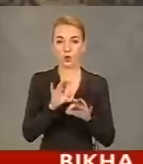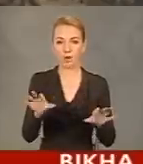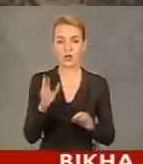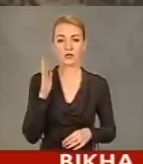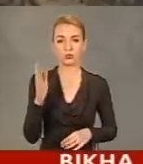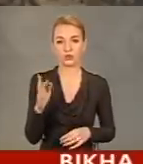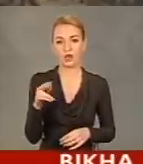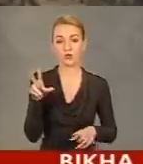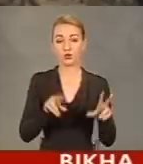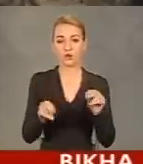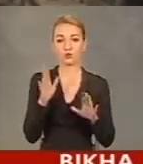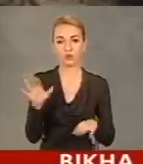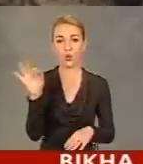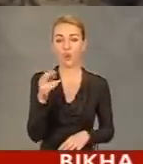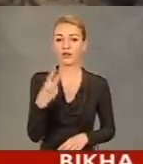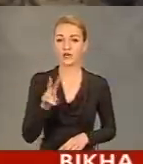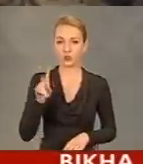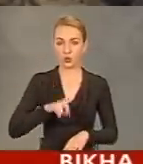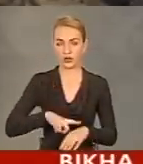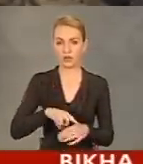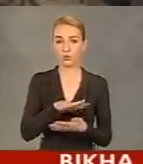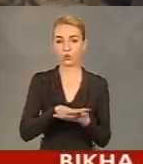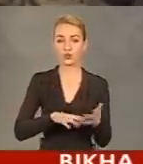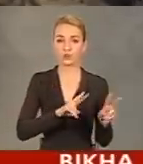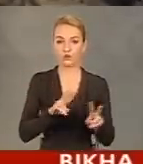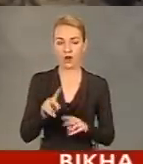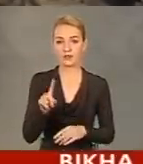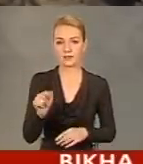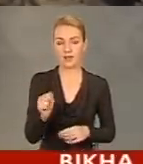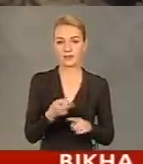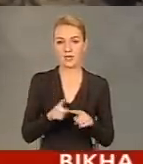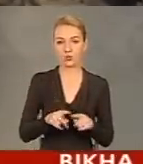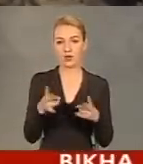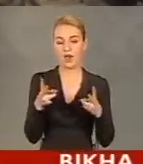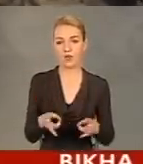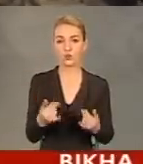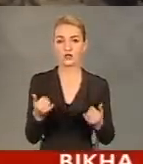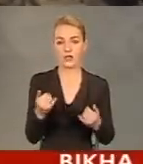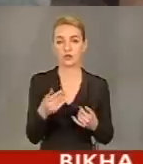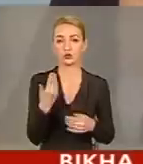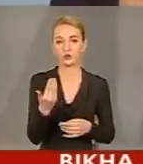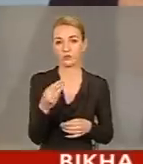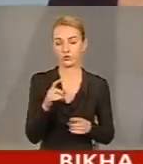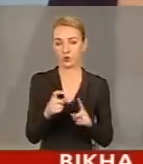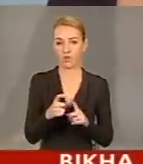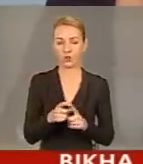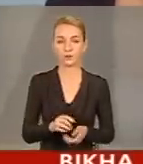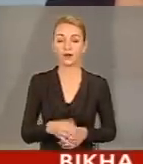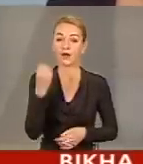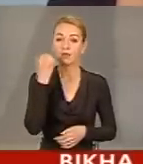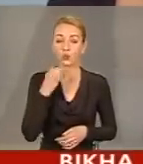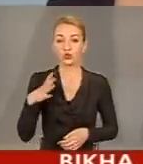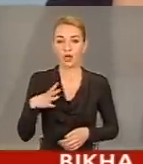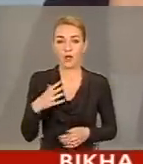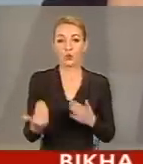буде, я сподіваюся, буде о 22-й годині. Я продовжую слідкувати тут за цією трагедією. Зараз, Віто, тобі слово. Борисе, дякую.